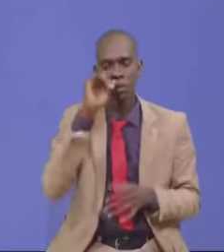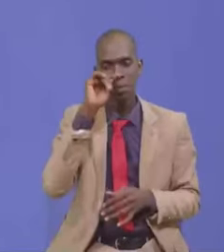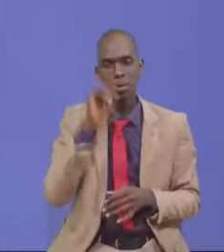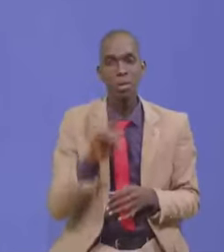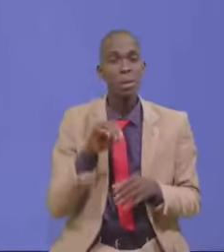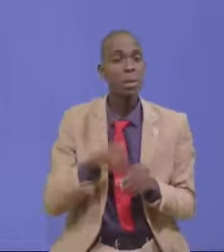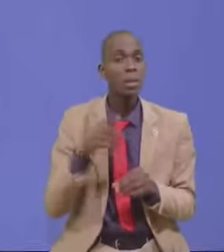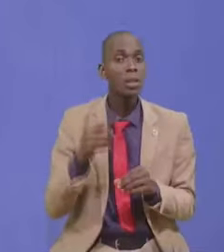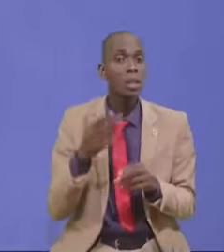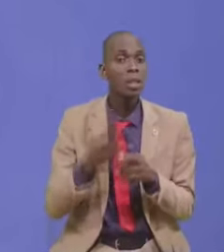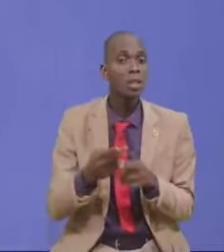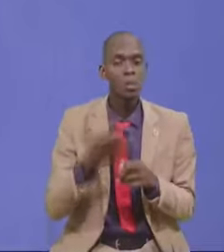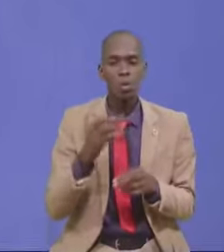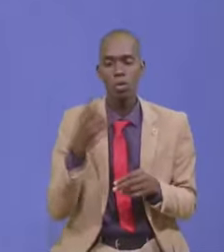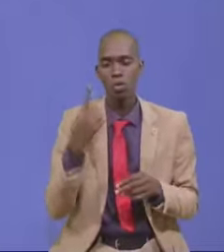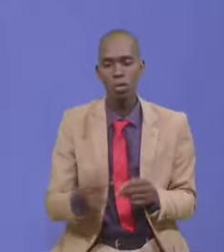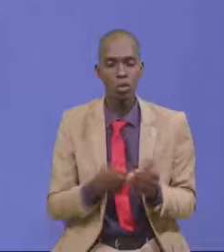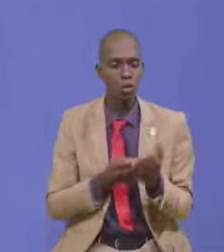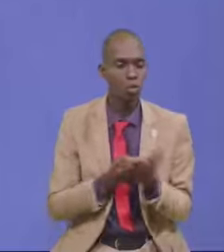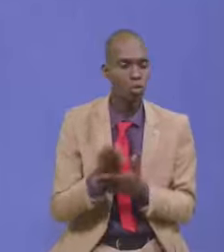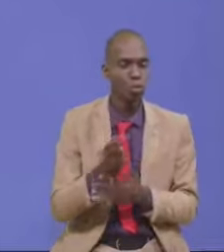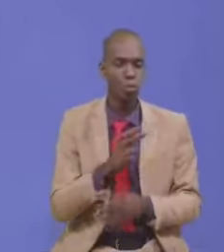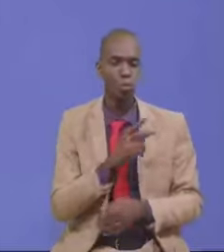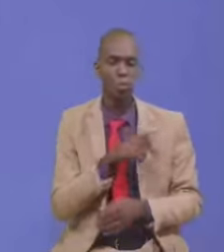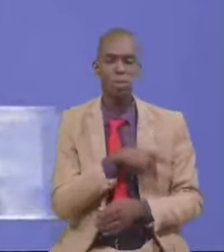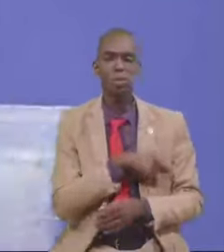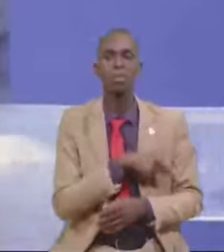C'est le nom de la vérité personnifiée.